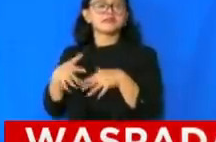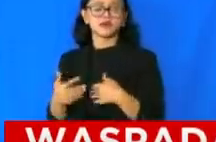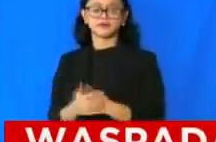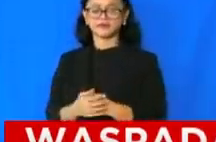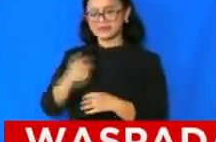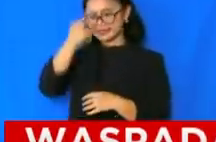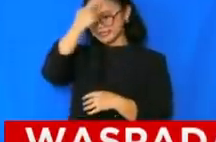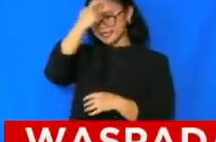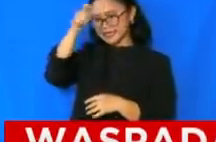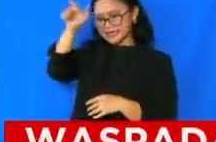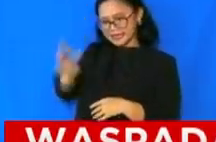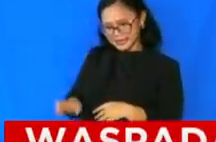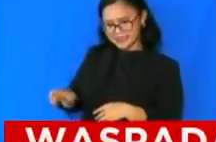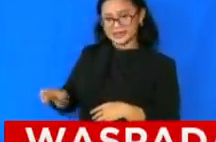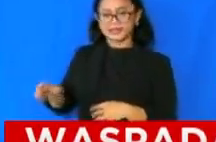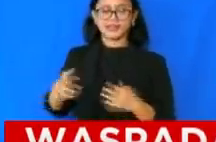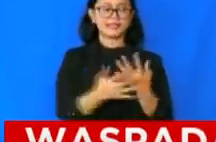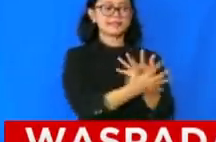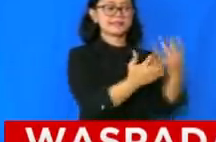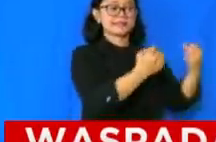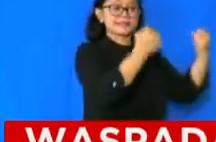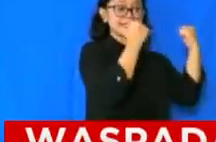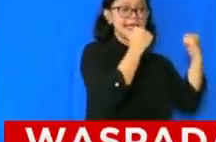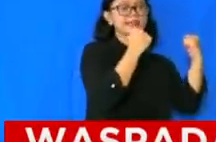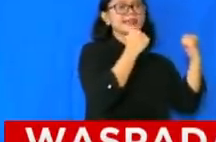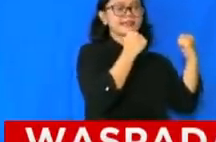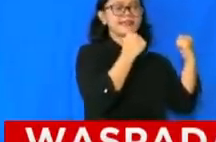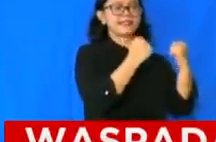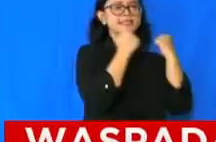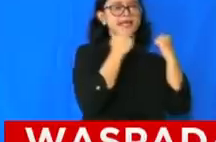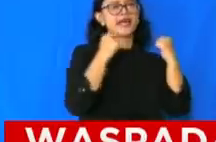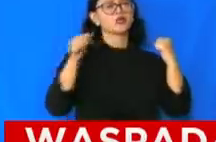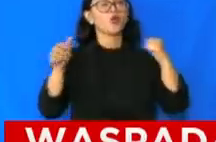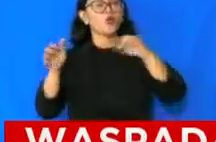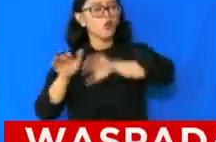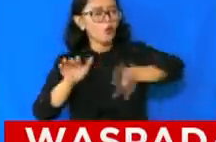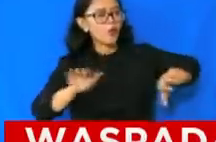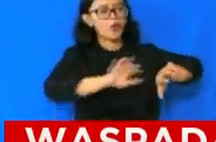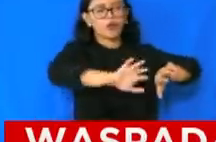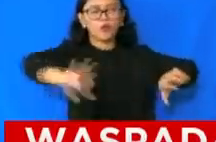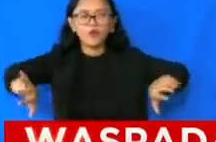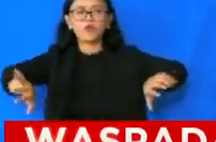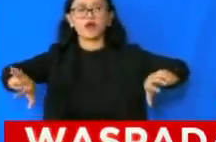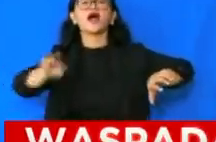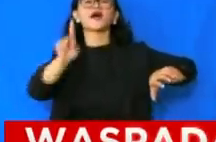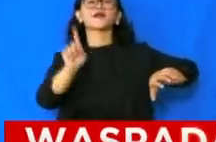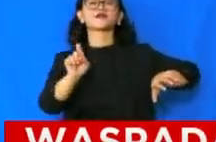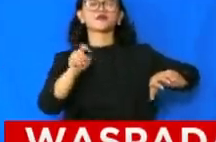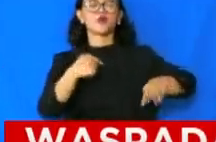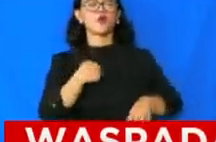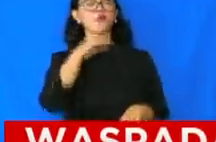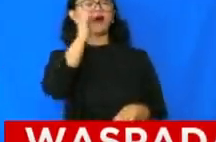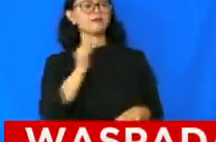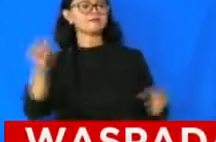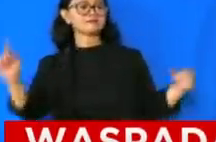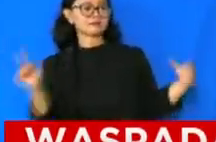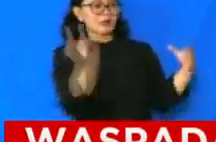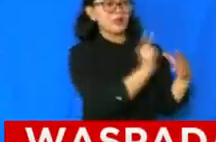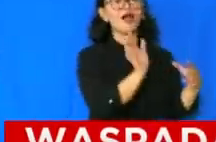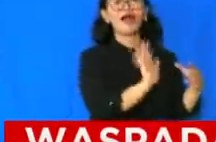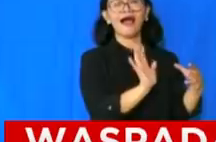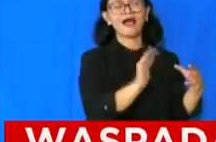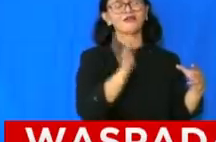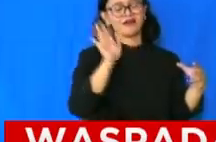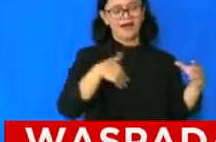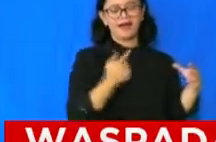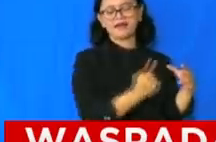sakit melindungi yang sehat ini dia sadar sepenuhnya bahwa saya harus melakukan isolasi kalau nggak nanti punya